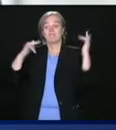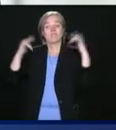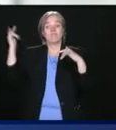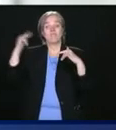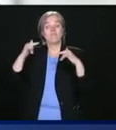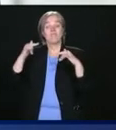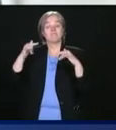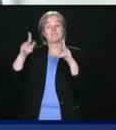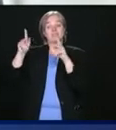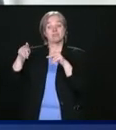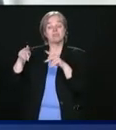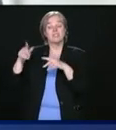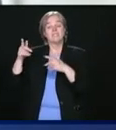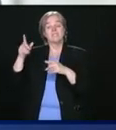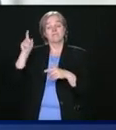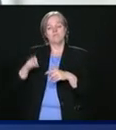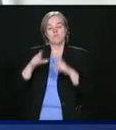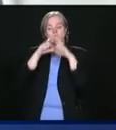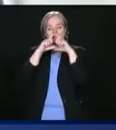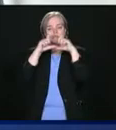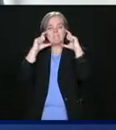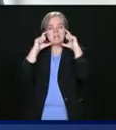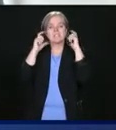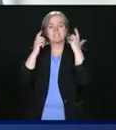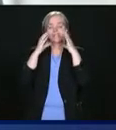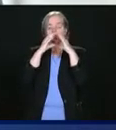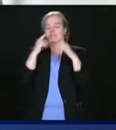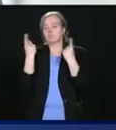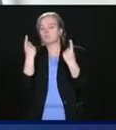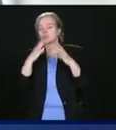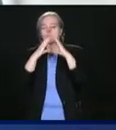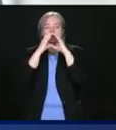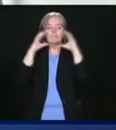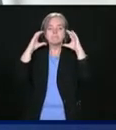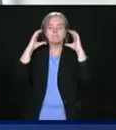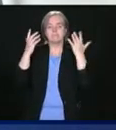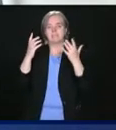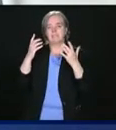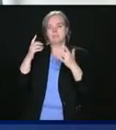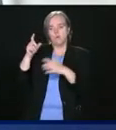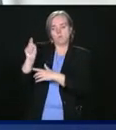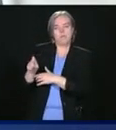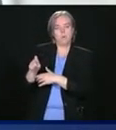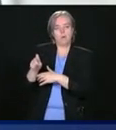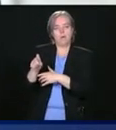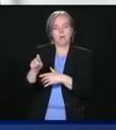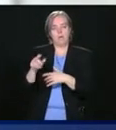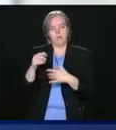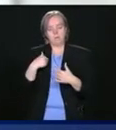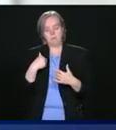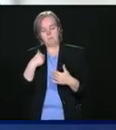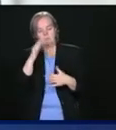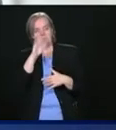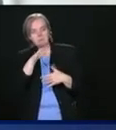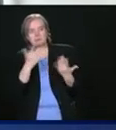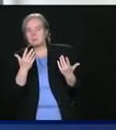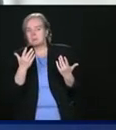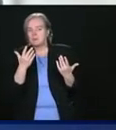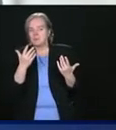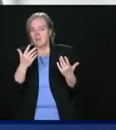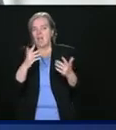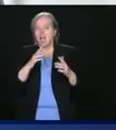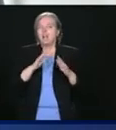porter des masques faciaux ou des couvre-visages. Va-t-on élargir cette consigne-là à la population